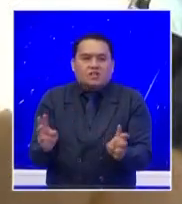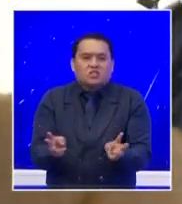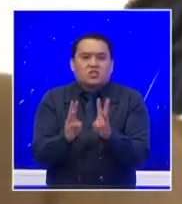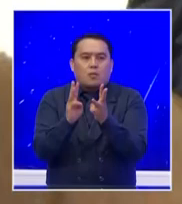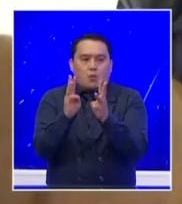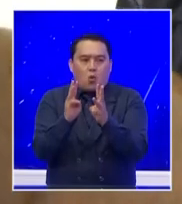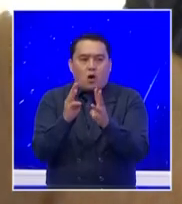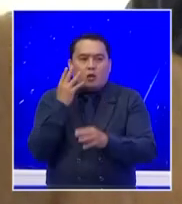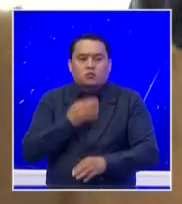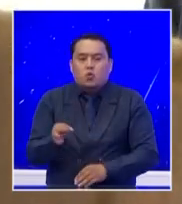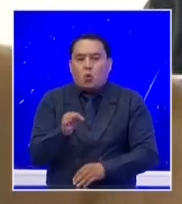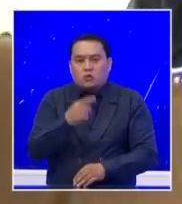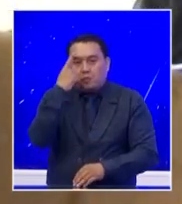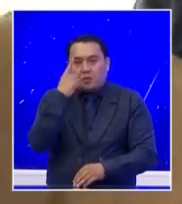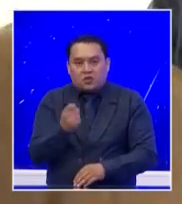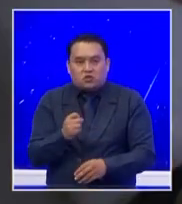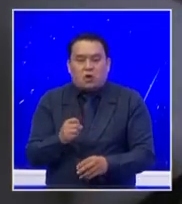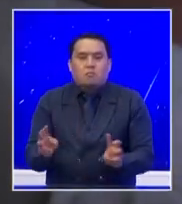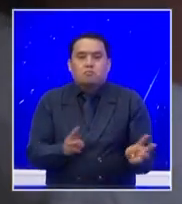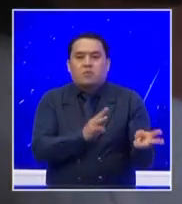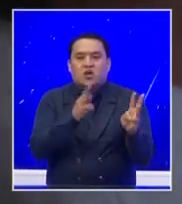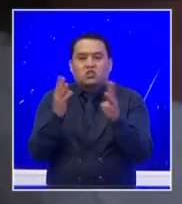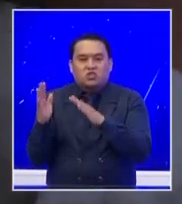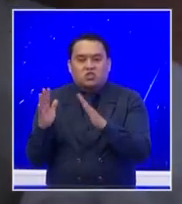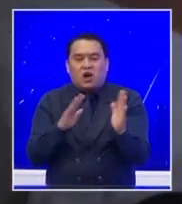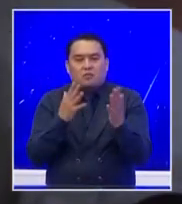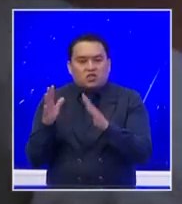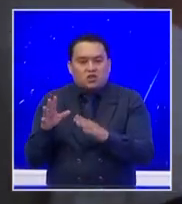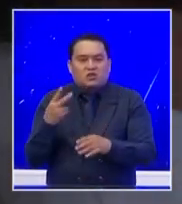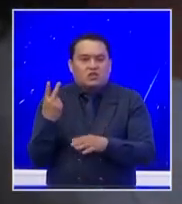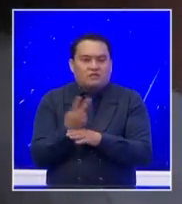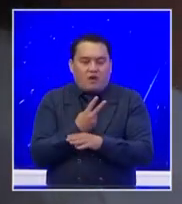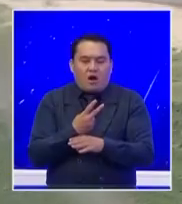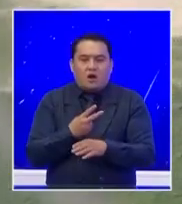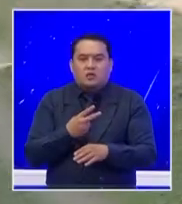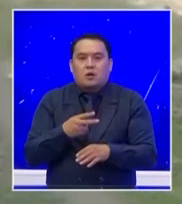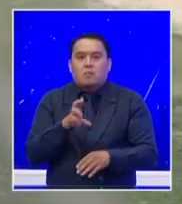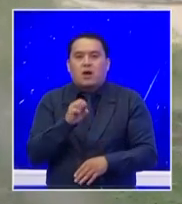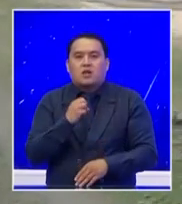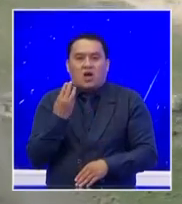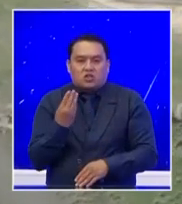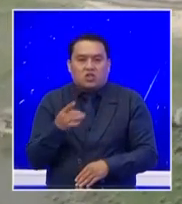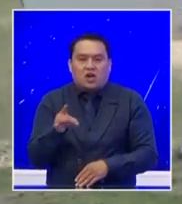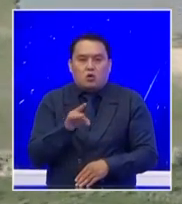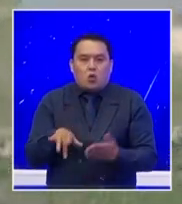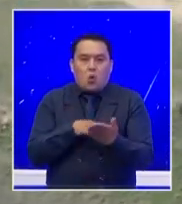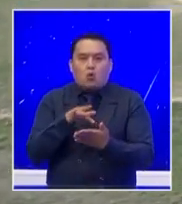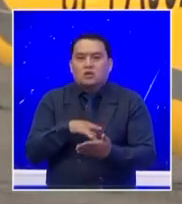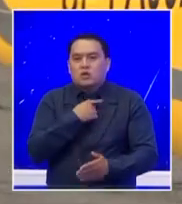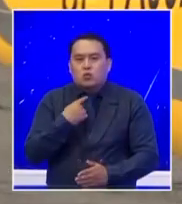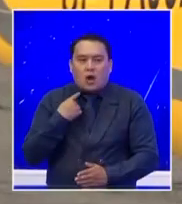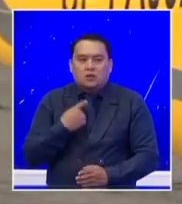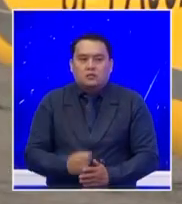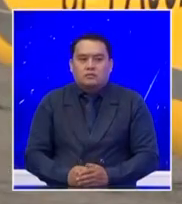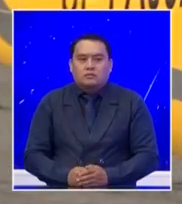В Алматинской области на предупреждении пожаров работают два воздушных судна, дислоцирующихся в Балхашском районе и в городе Талдыкурган.